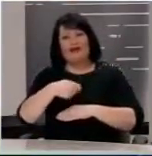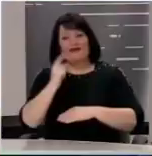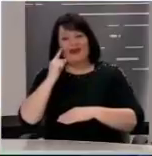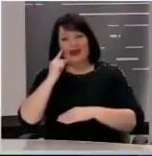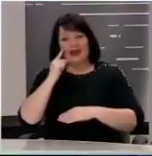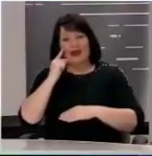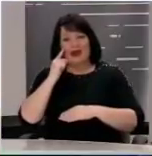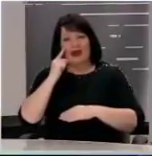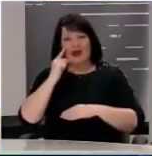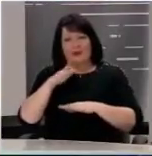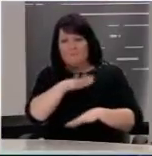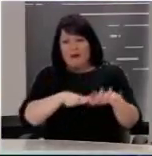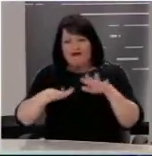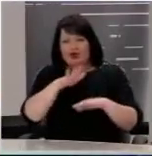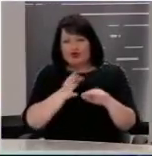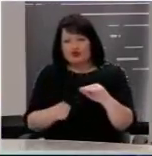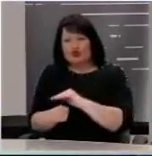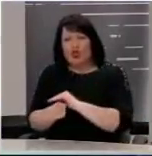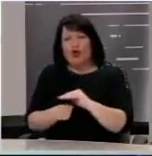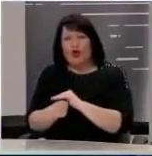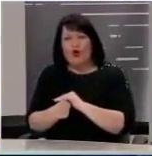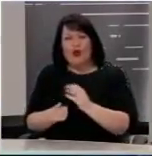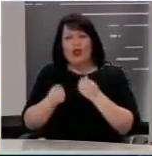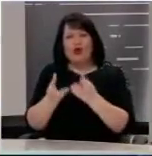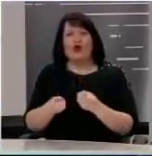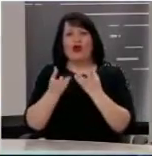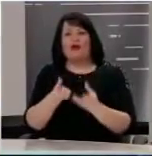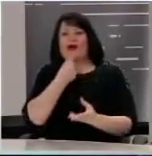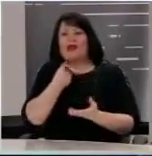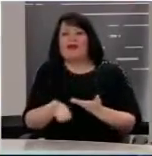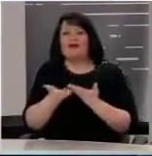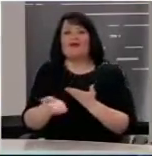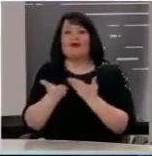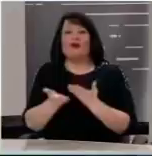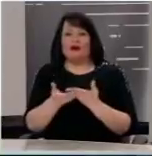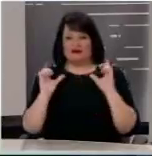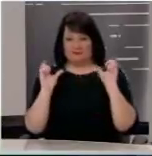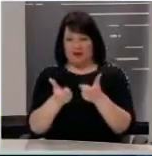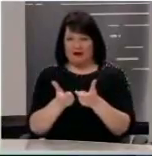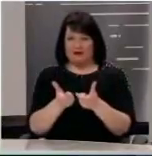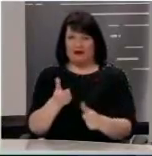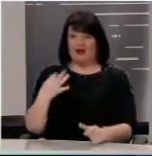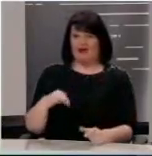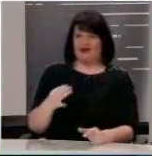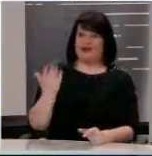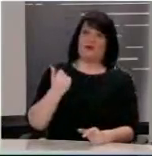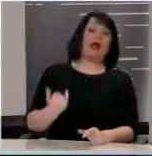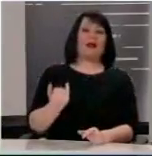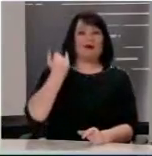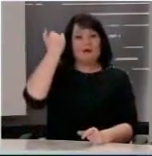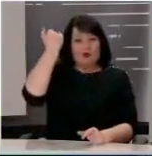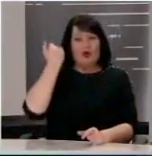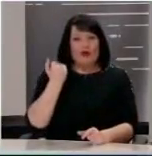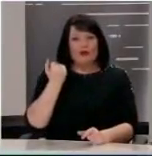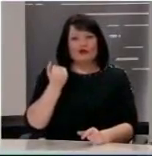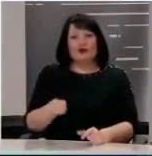με μαφιόζους και να δέχεται δώρα έναντι διευκολύσεων. Καμία ευθυξία. Ο αντιπρόεδρος